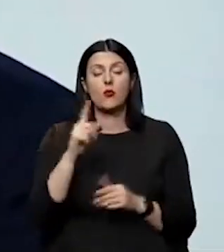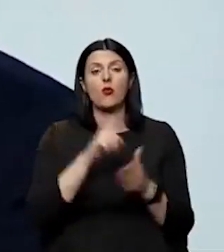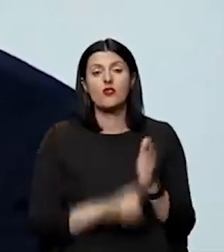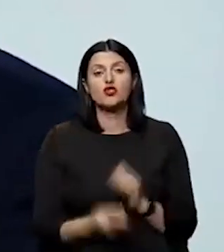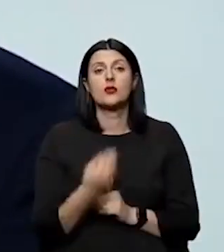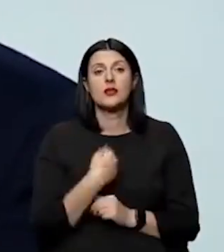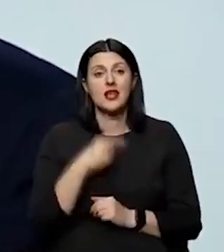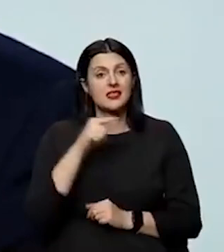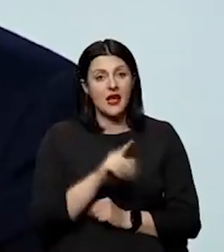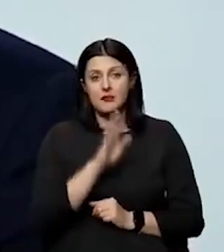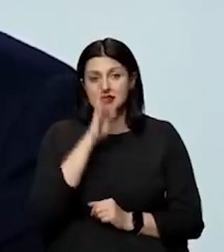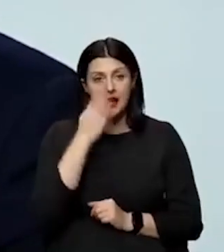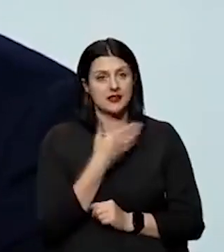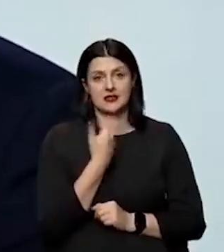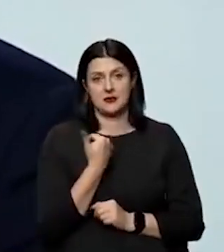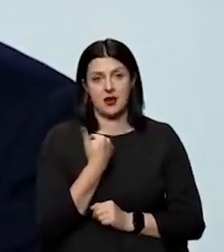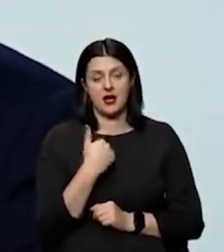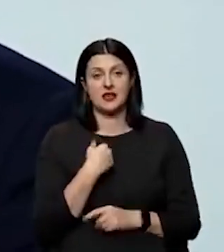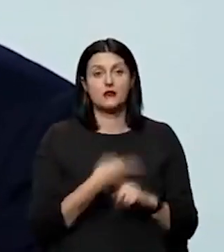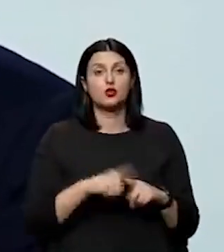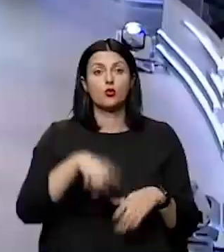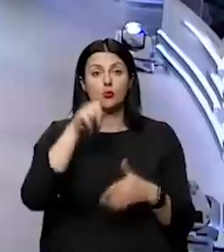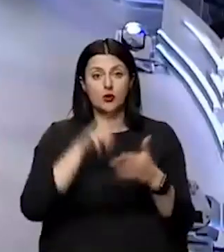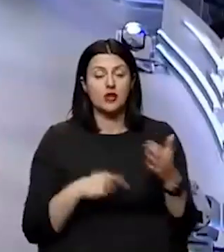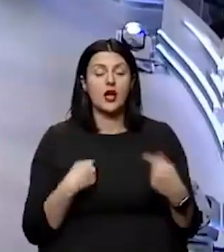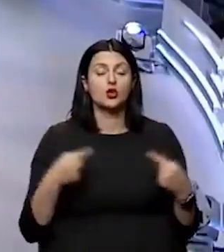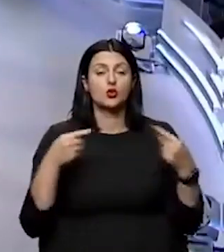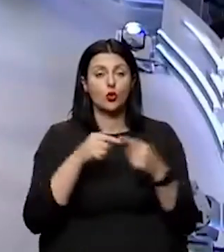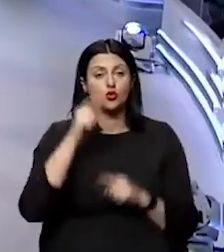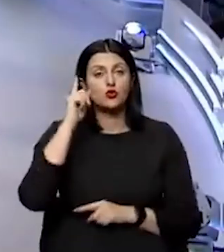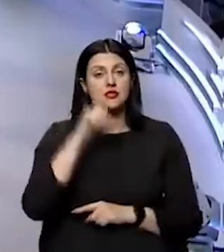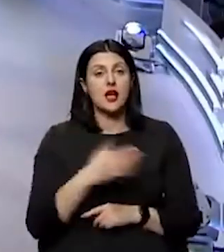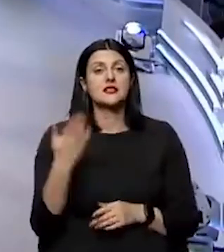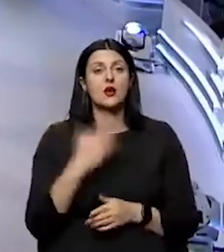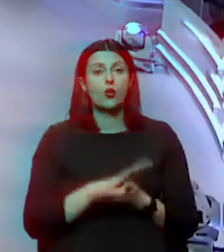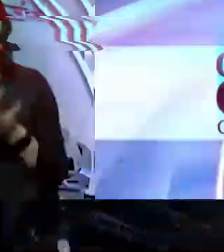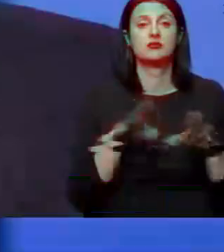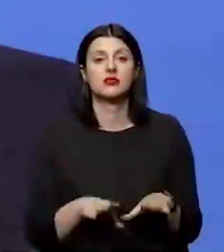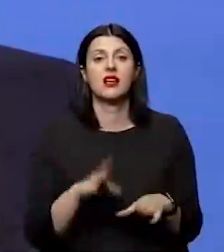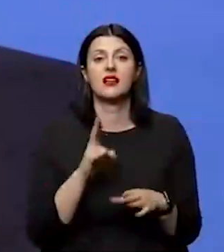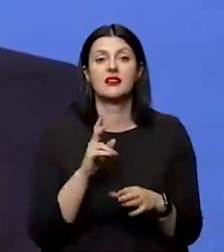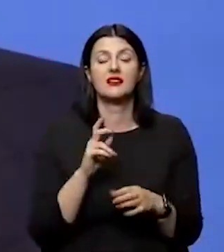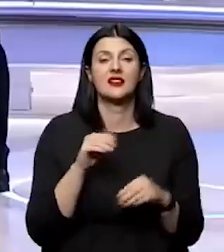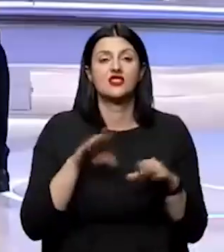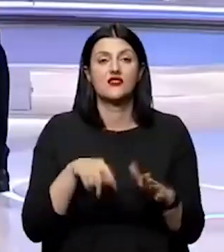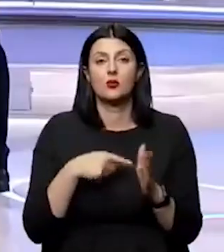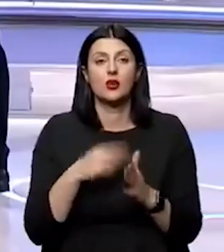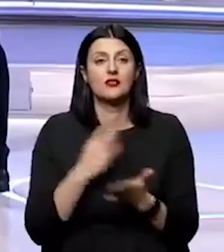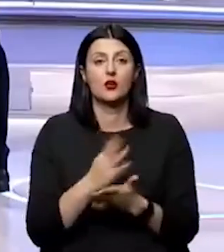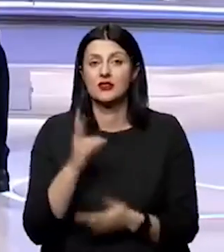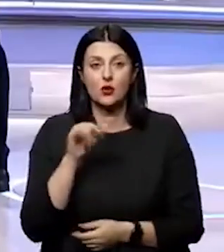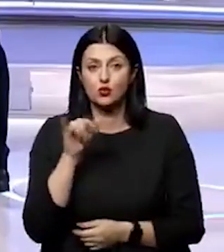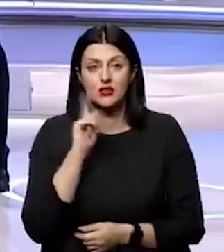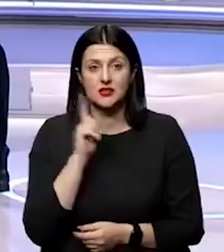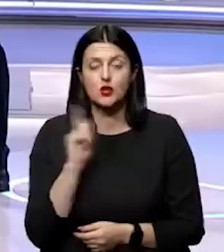там зради немає. От я в цьому переконаний, я точно знаю, з якої позиції їде українська делегація. Що ви від Зеленського хочете? Що у